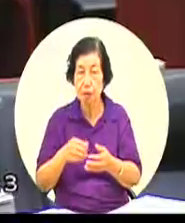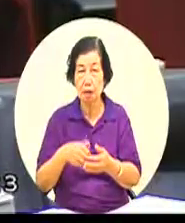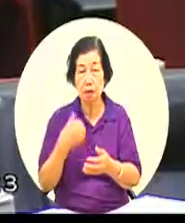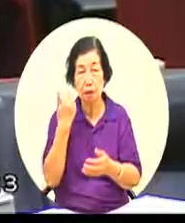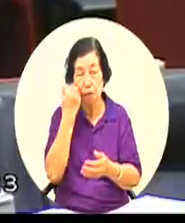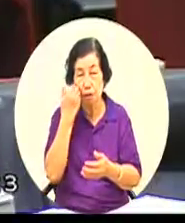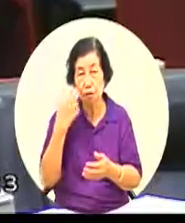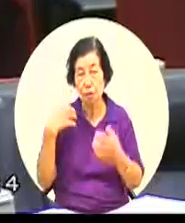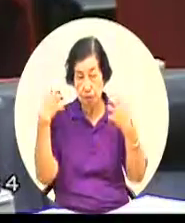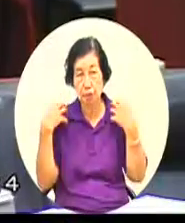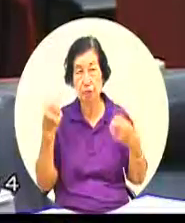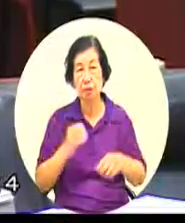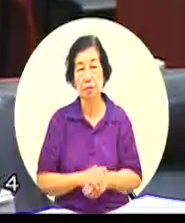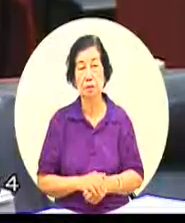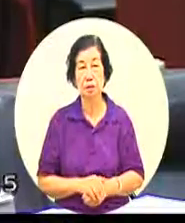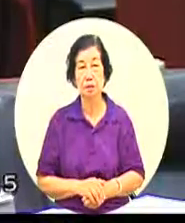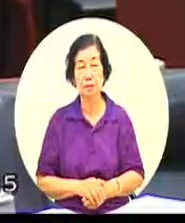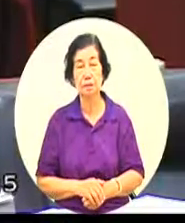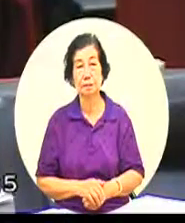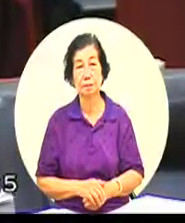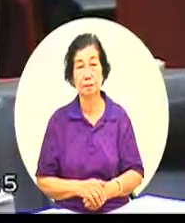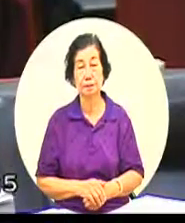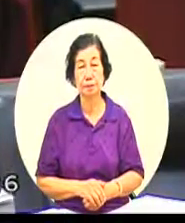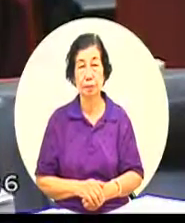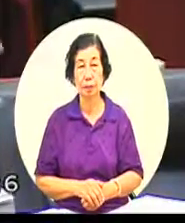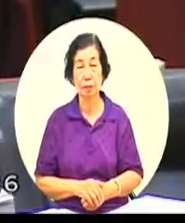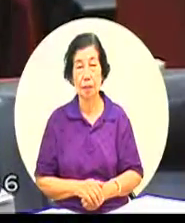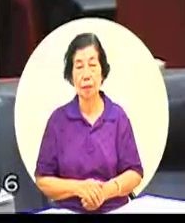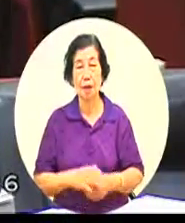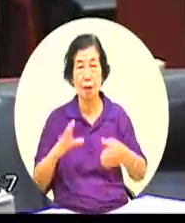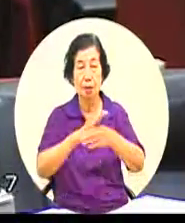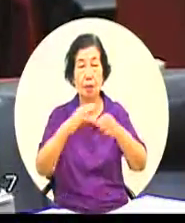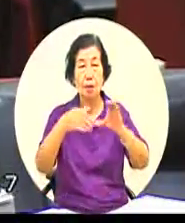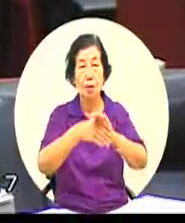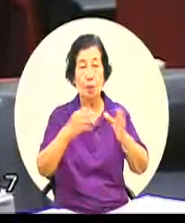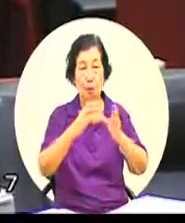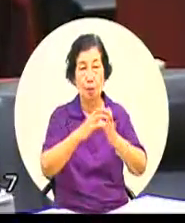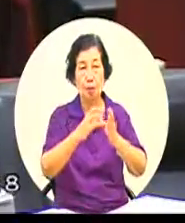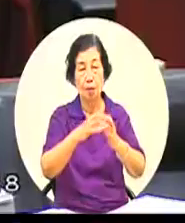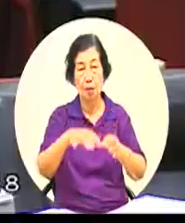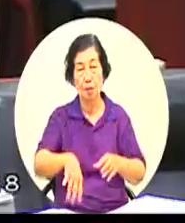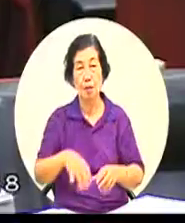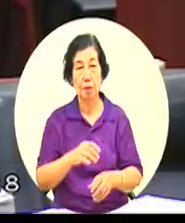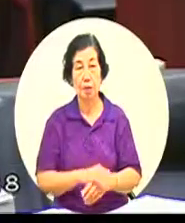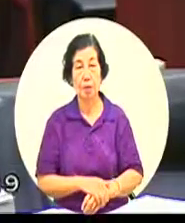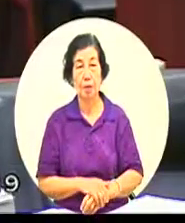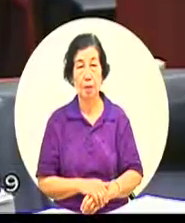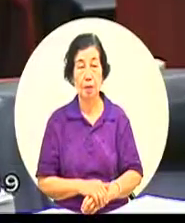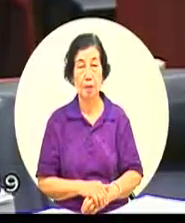场都没有，吼、哦，不然因为时间的关系啦，我要请示文化局啦，吼、哦，迄、那个，